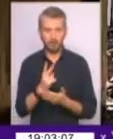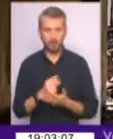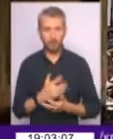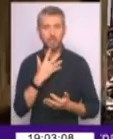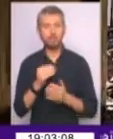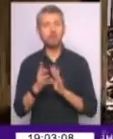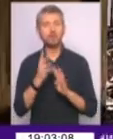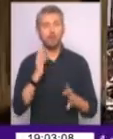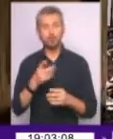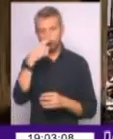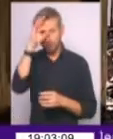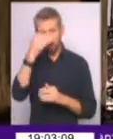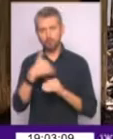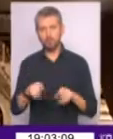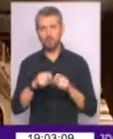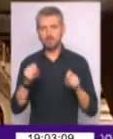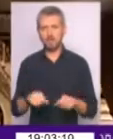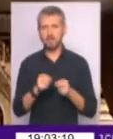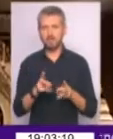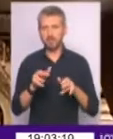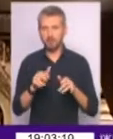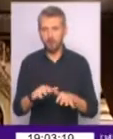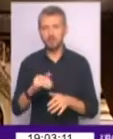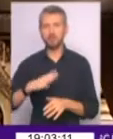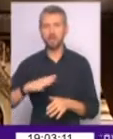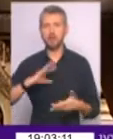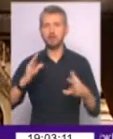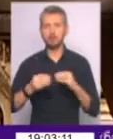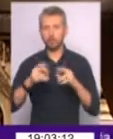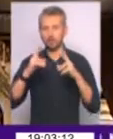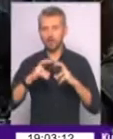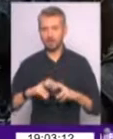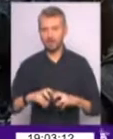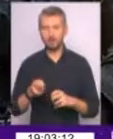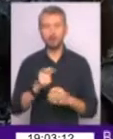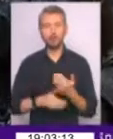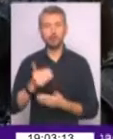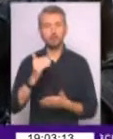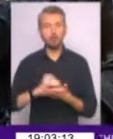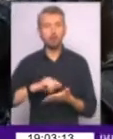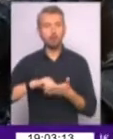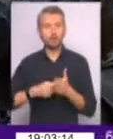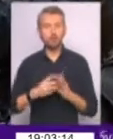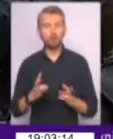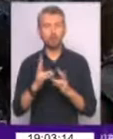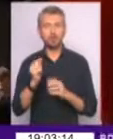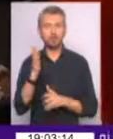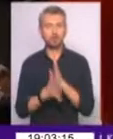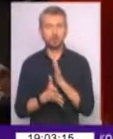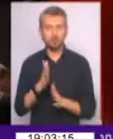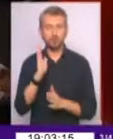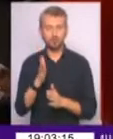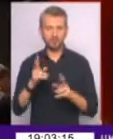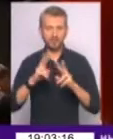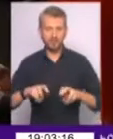Своєю чергою поліція вже відкрила кримінальне провадження і чекає результатів експертиз. Тож остаточну крапку з пожежею на Хрещатику поставить